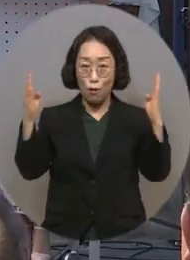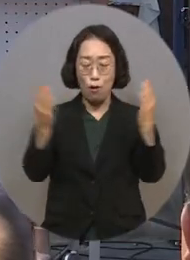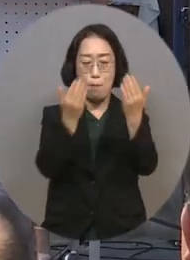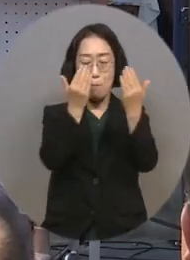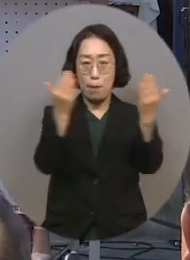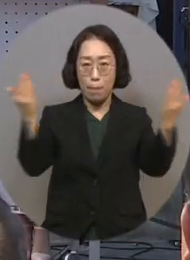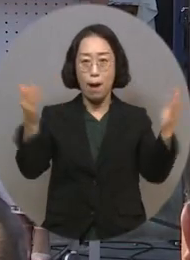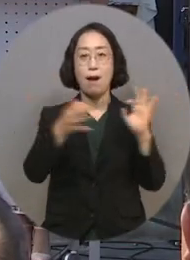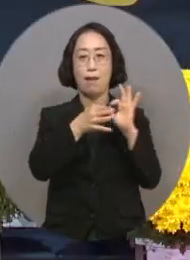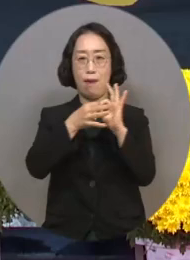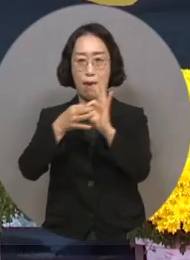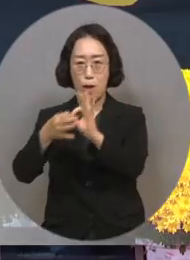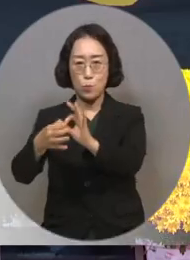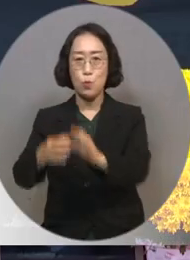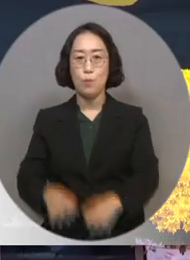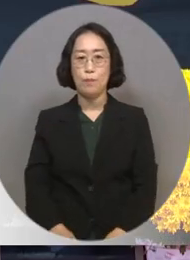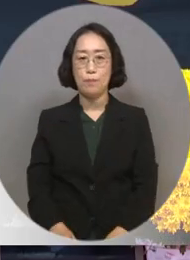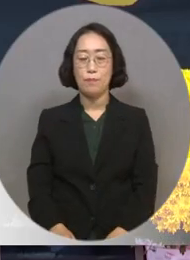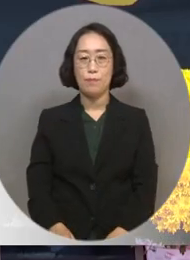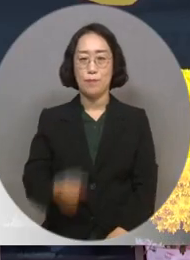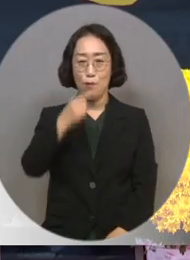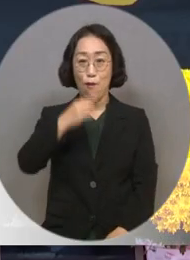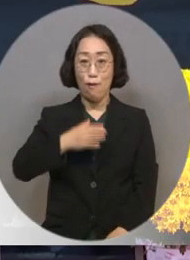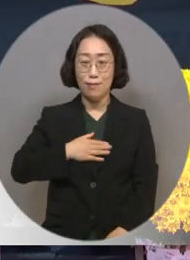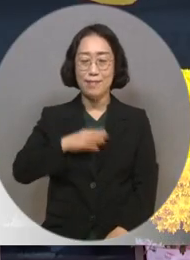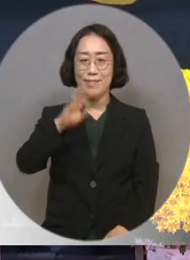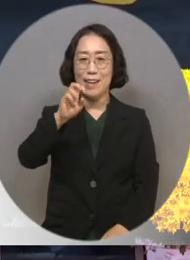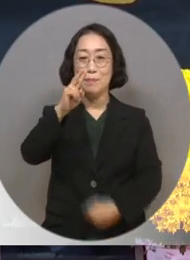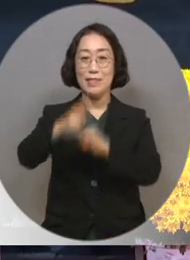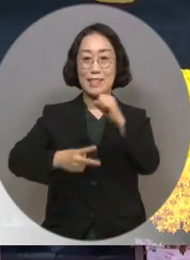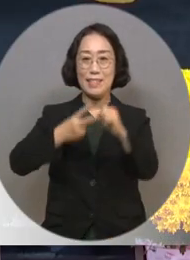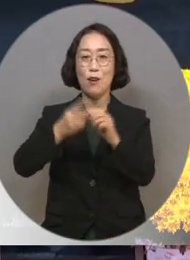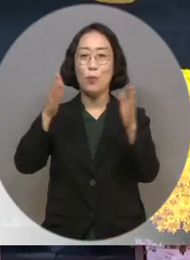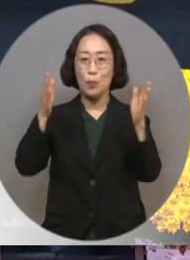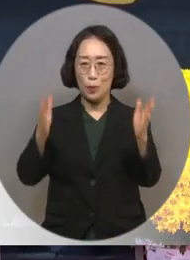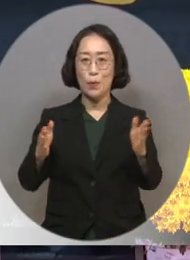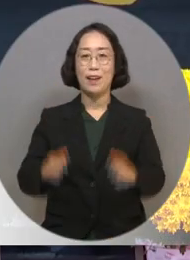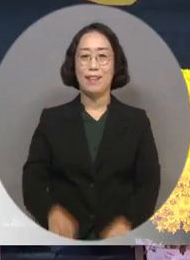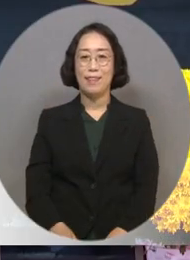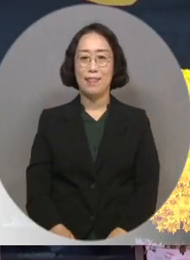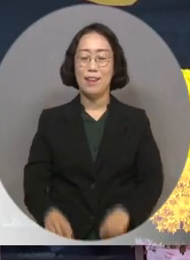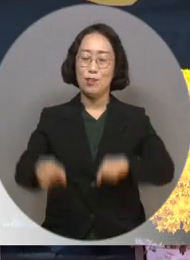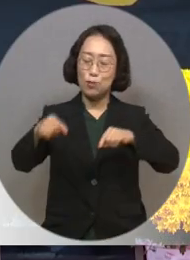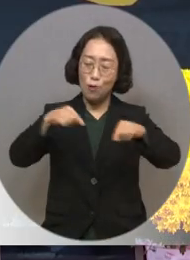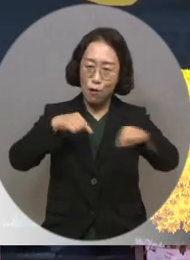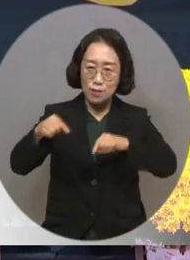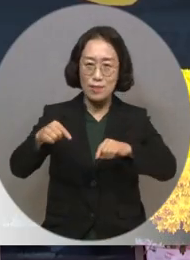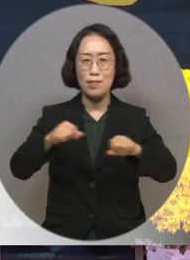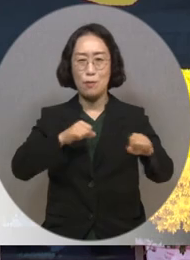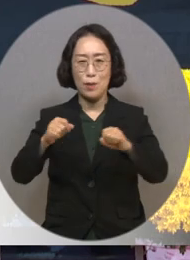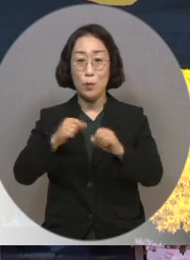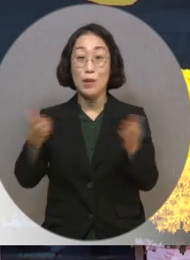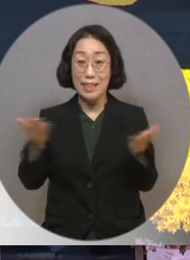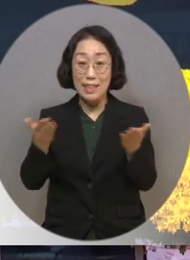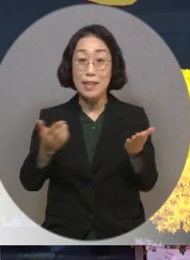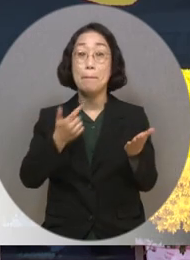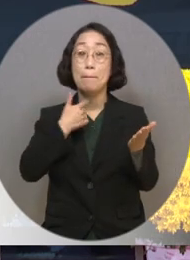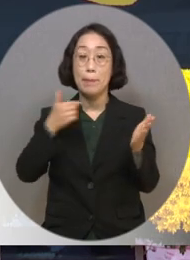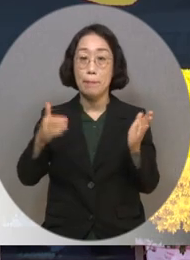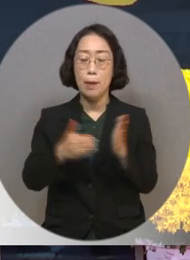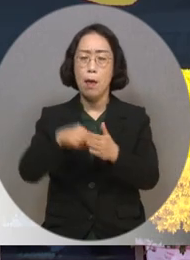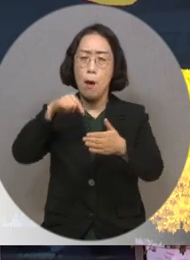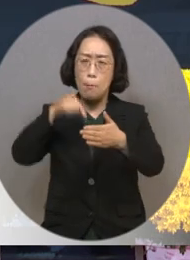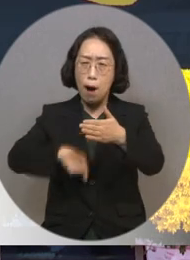이어갑니다. 저는 그동안 42년 동안 정치행정 분야에 있었습니다만은